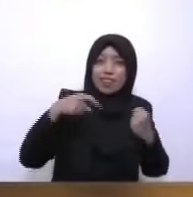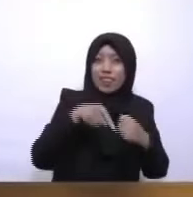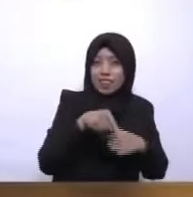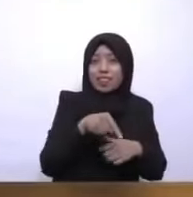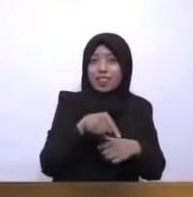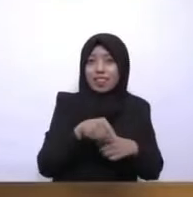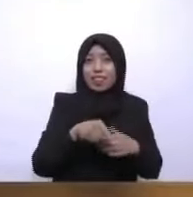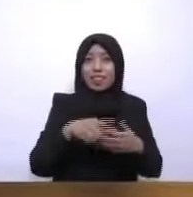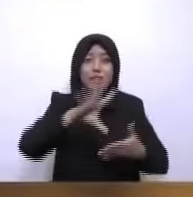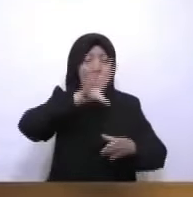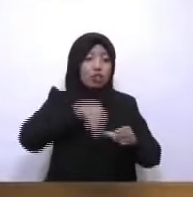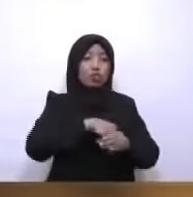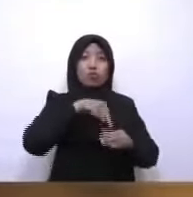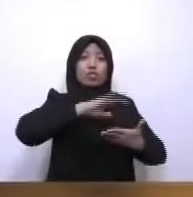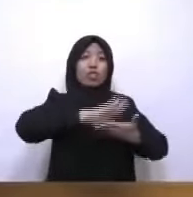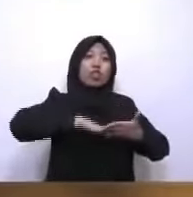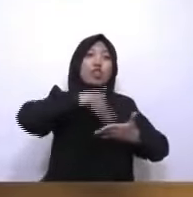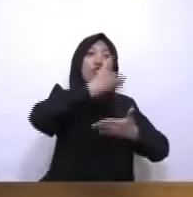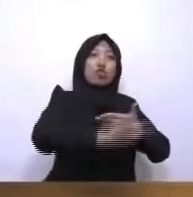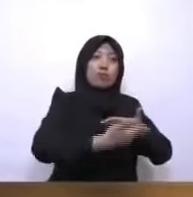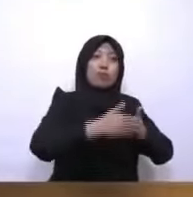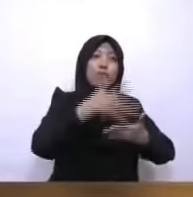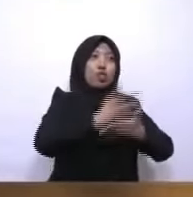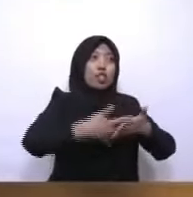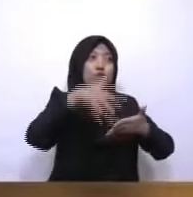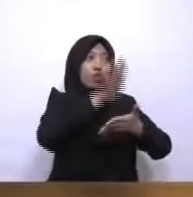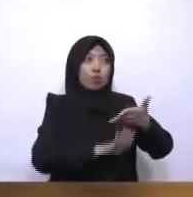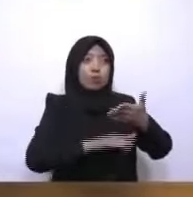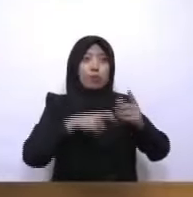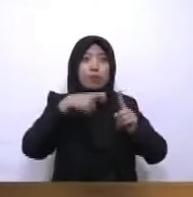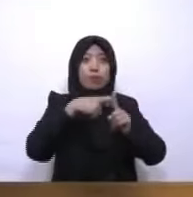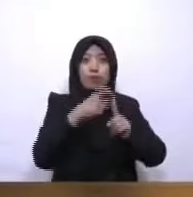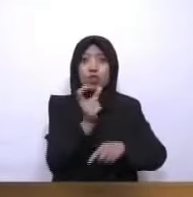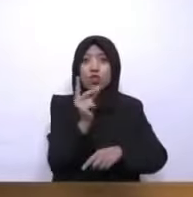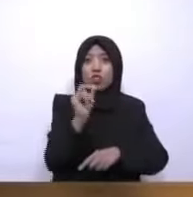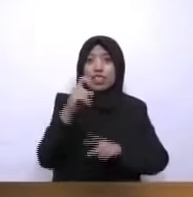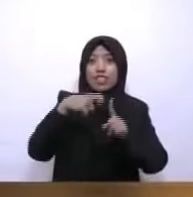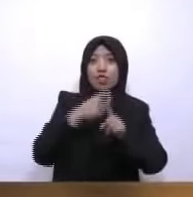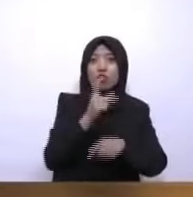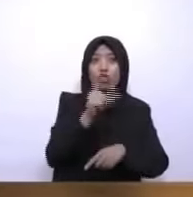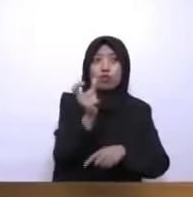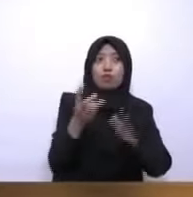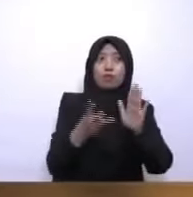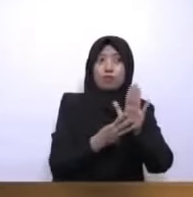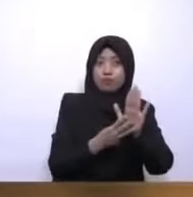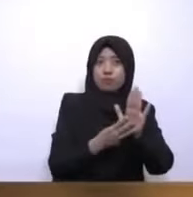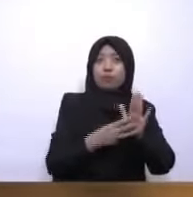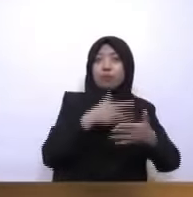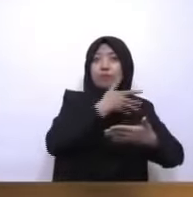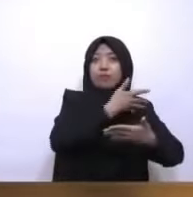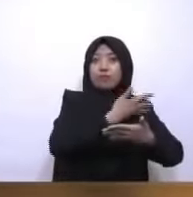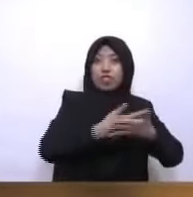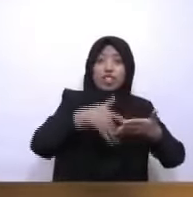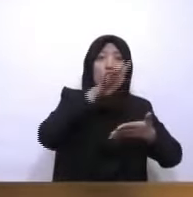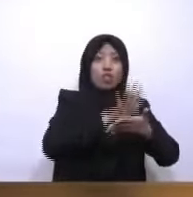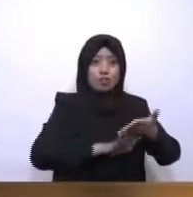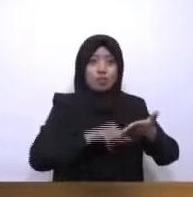dalam kurikulum di sekolah-sekolah. Integrasi karakter dalam kurikulum